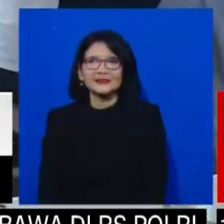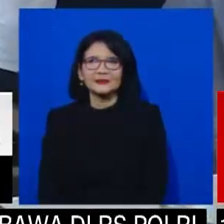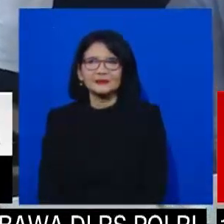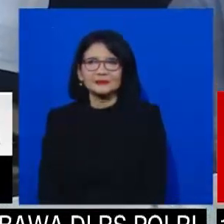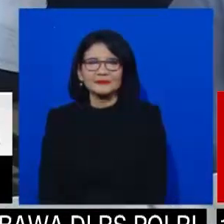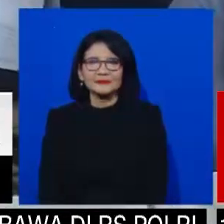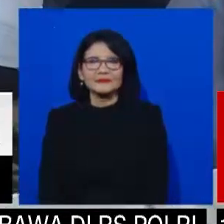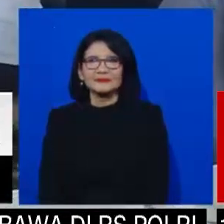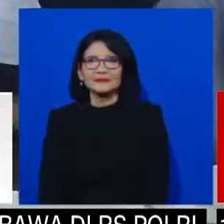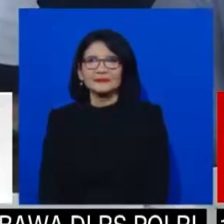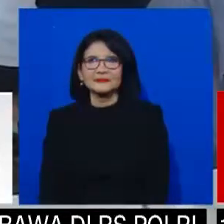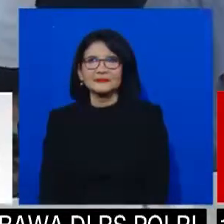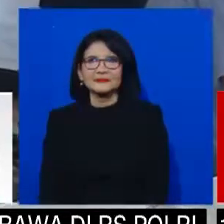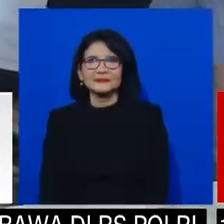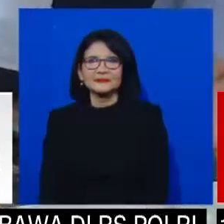Enak.